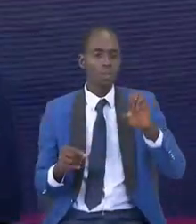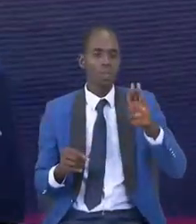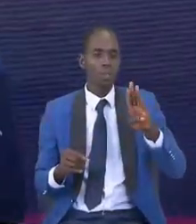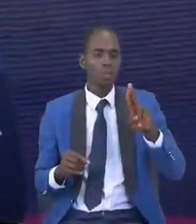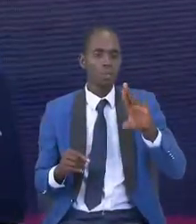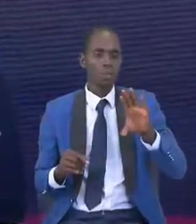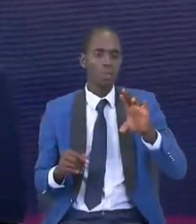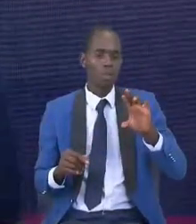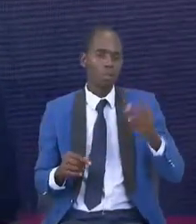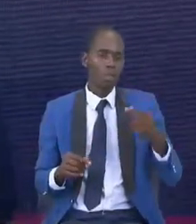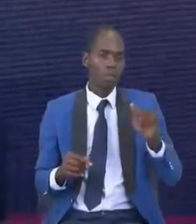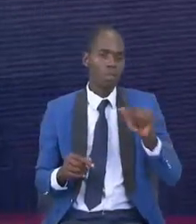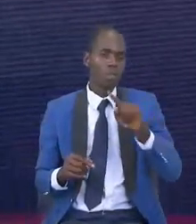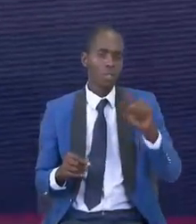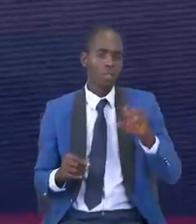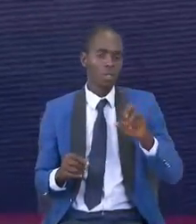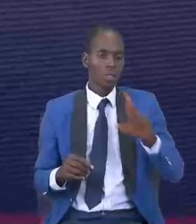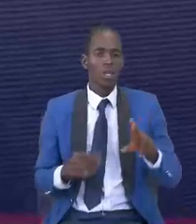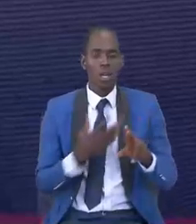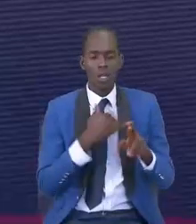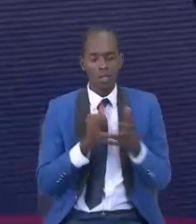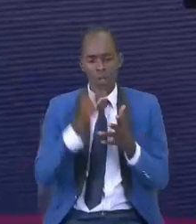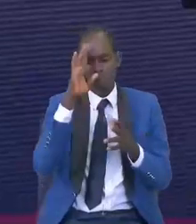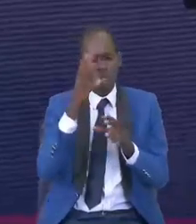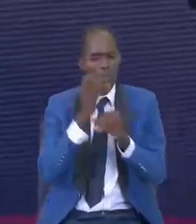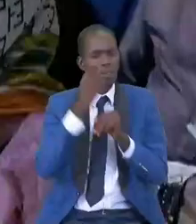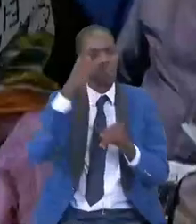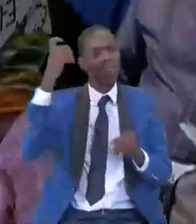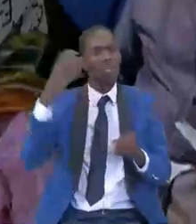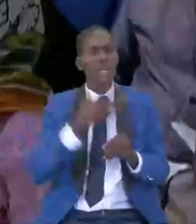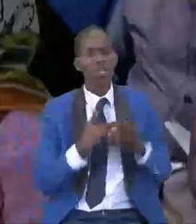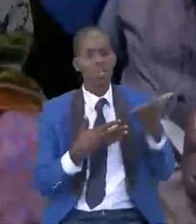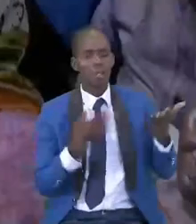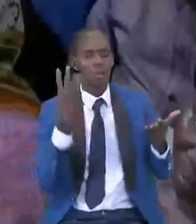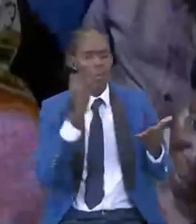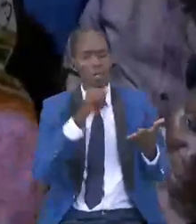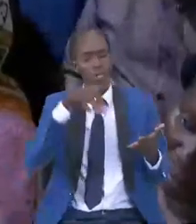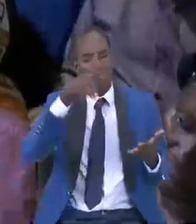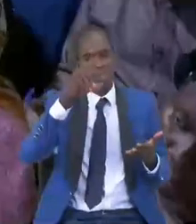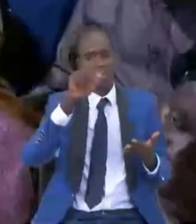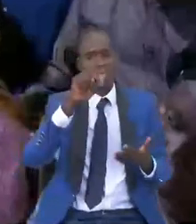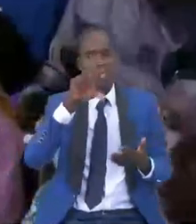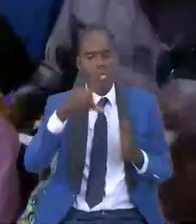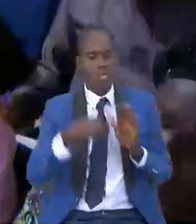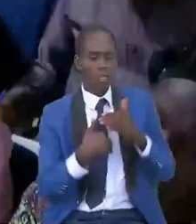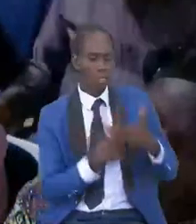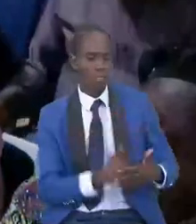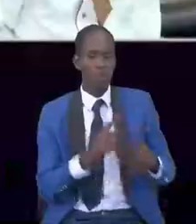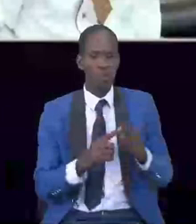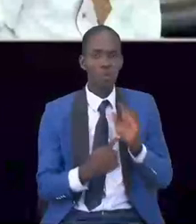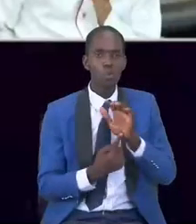Après son départ, il a eu ce rêve et c'est un Daniel à côté pour révéler la pensée de Dieu. Il